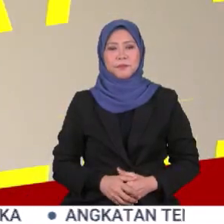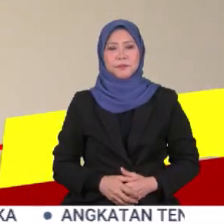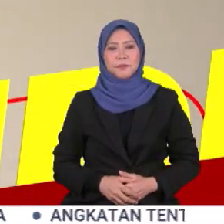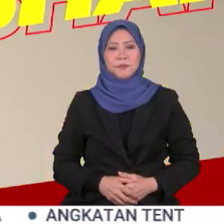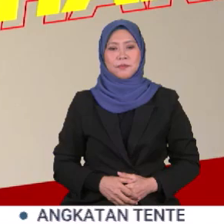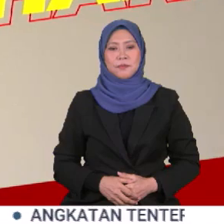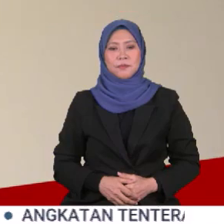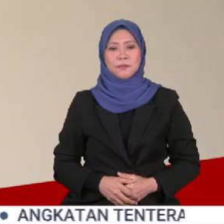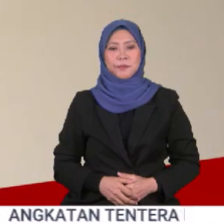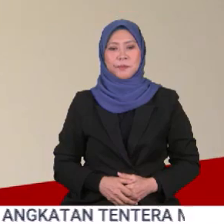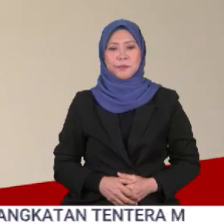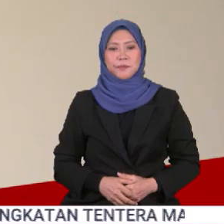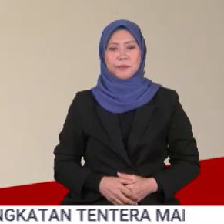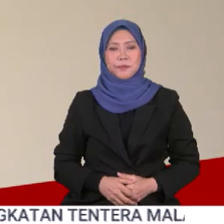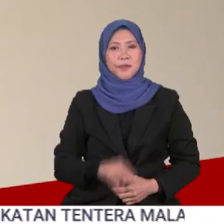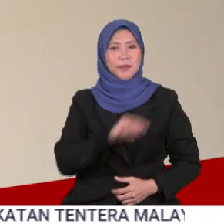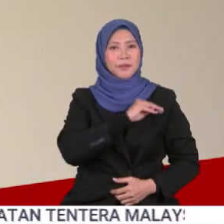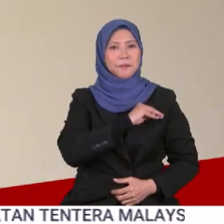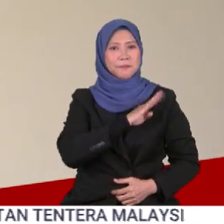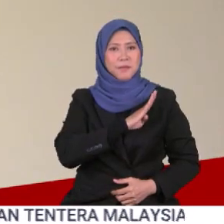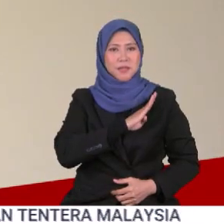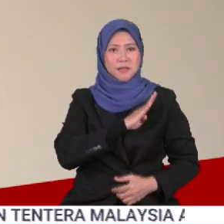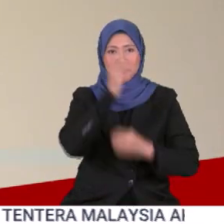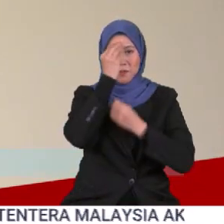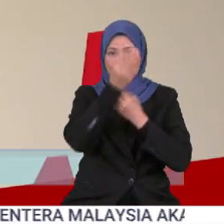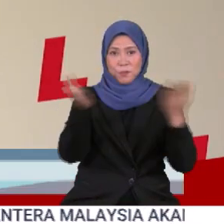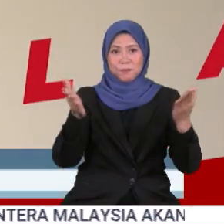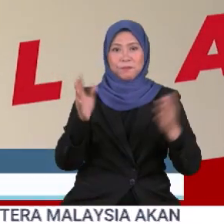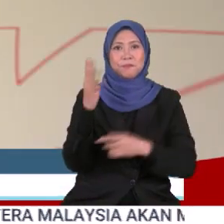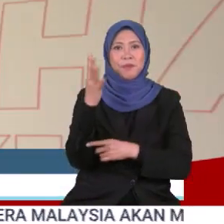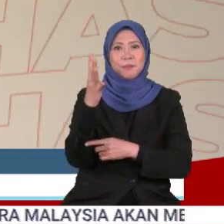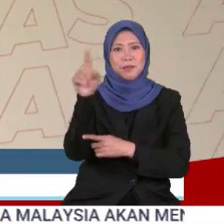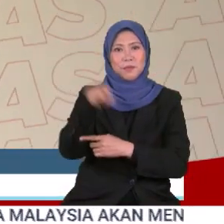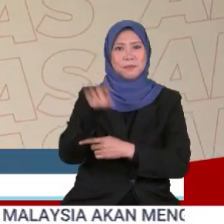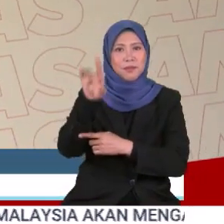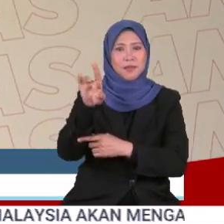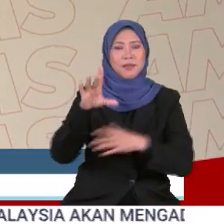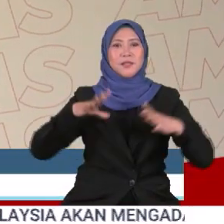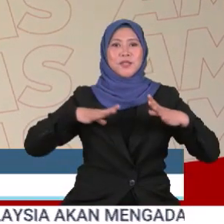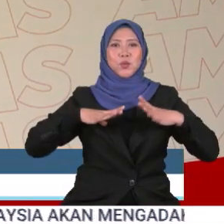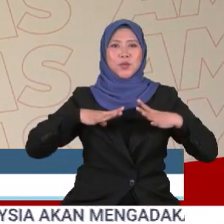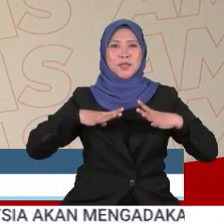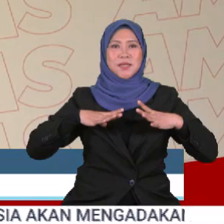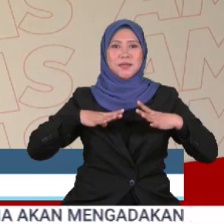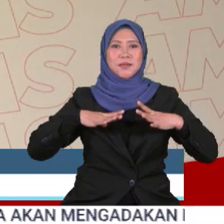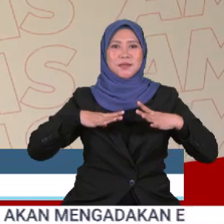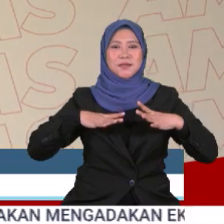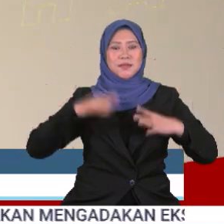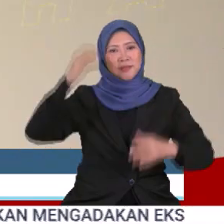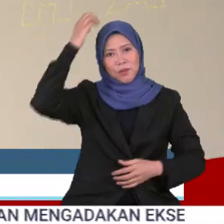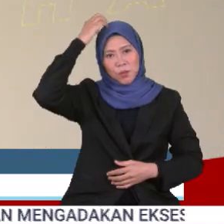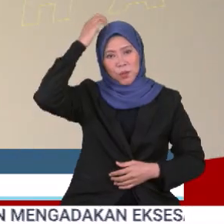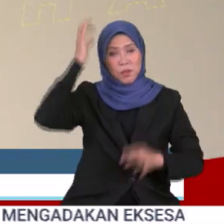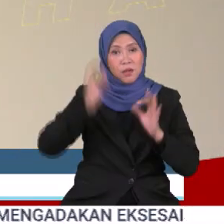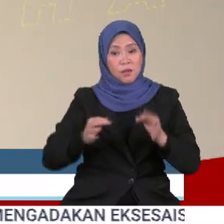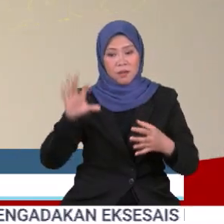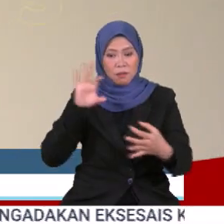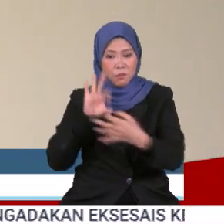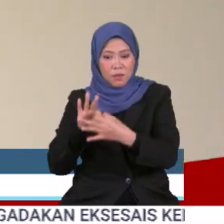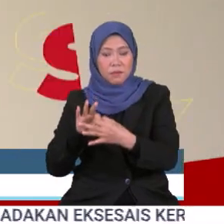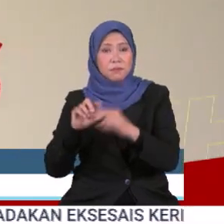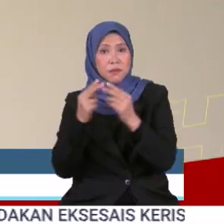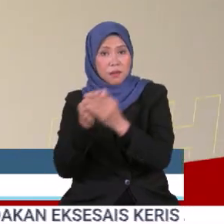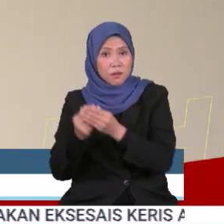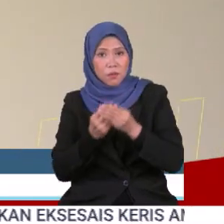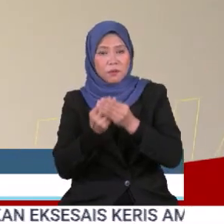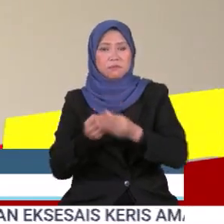ditetapkan dalam pada itu menteri besar Umum 14 ogos sebagai cuti peristiwa sekiranya gabungan perpaduan